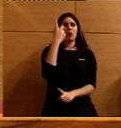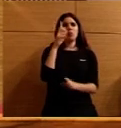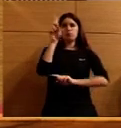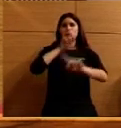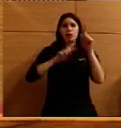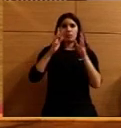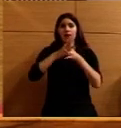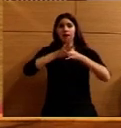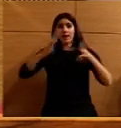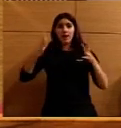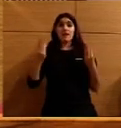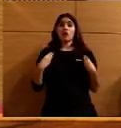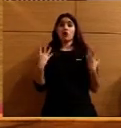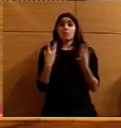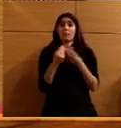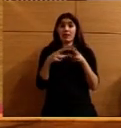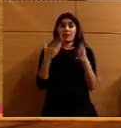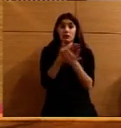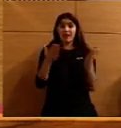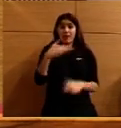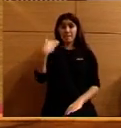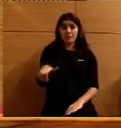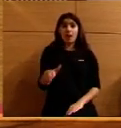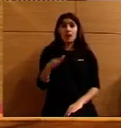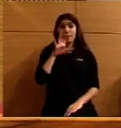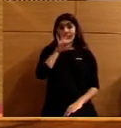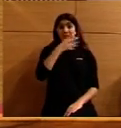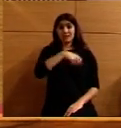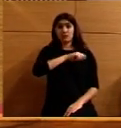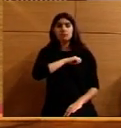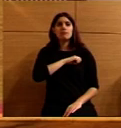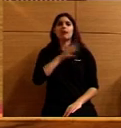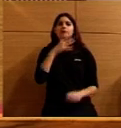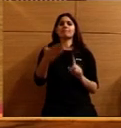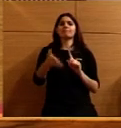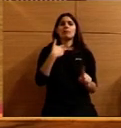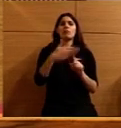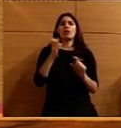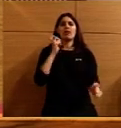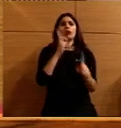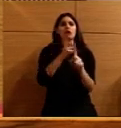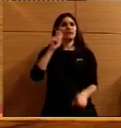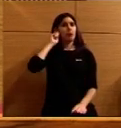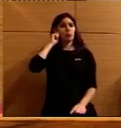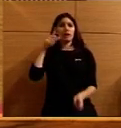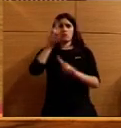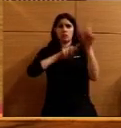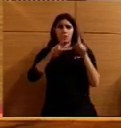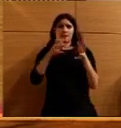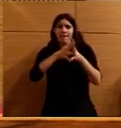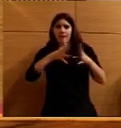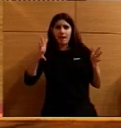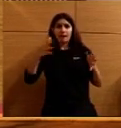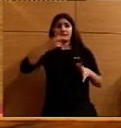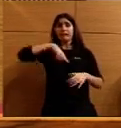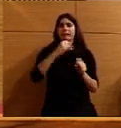que condiciona la convivència del nostre país i que no és un altre que la violència contra les dones. Assumint que